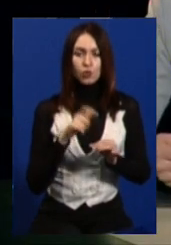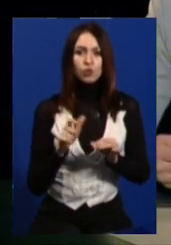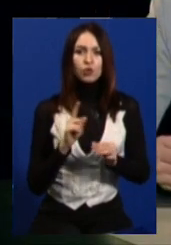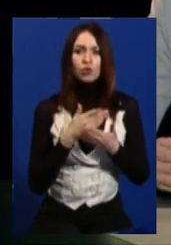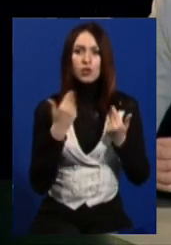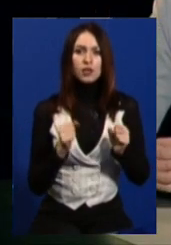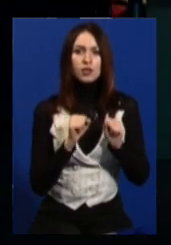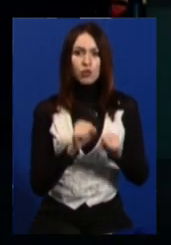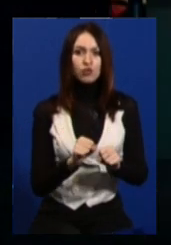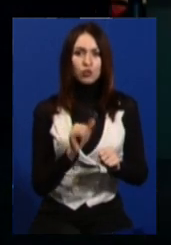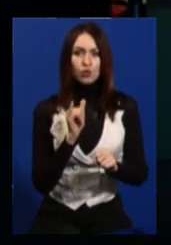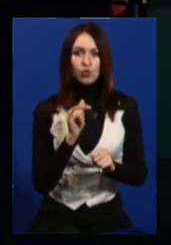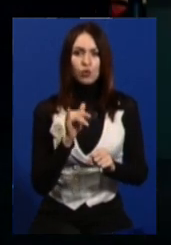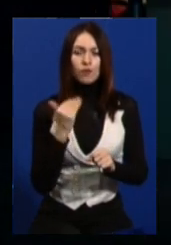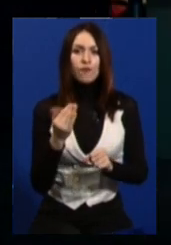з вашого досвіду?